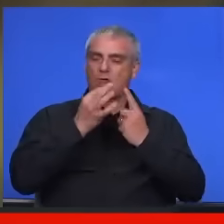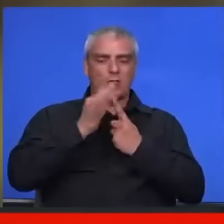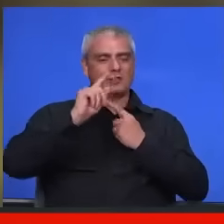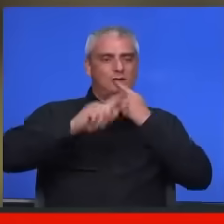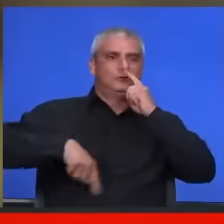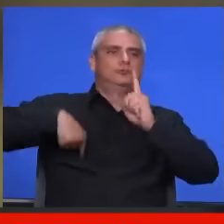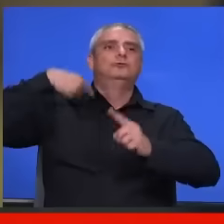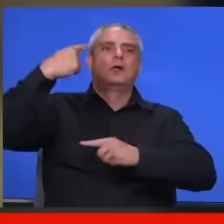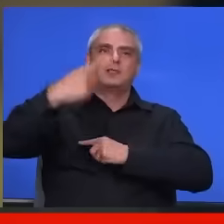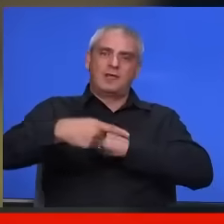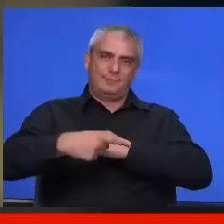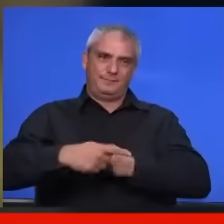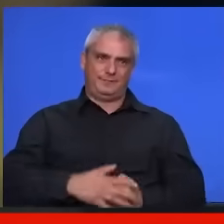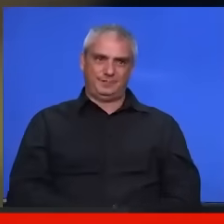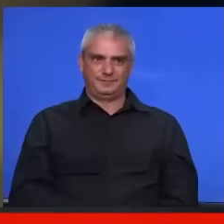בשנה הבאה.